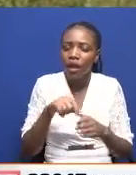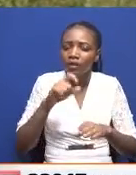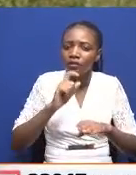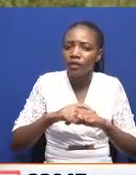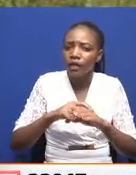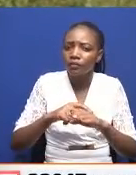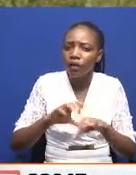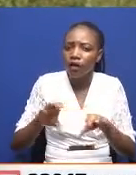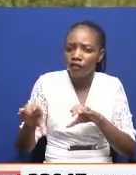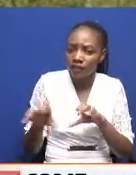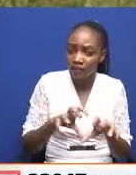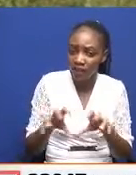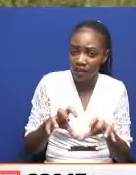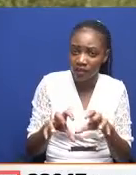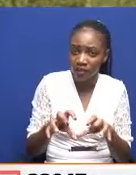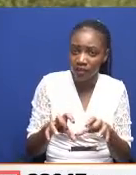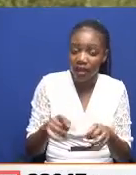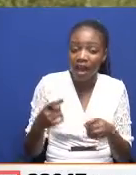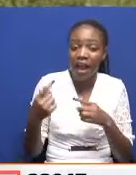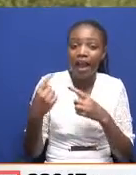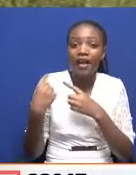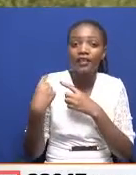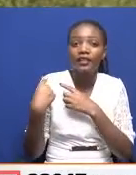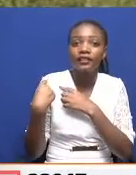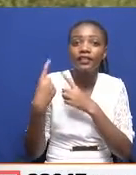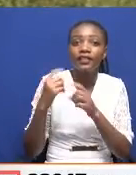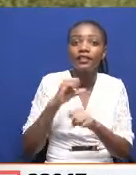tunaathirika. Kuanzia mwaka wa